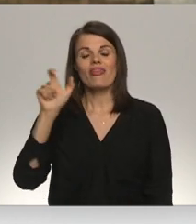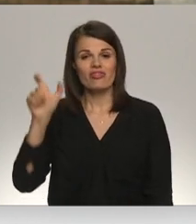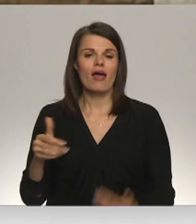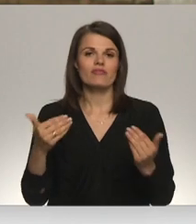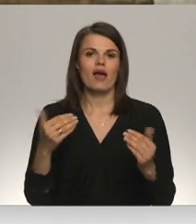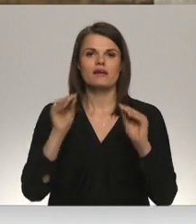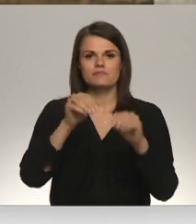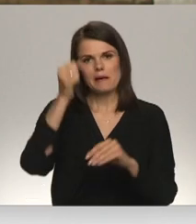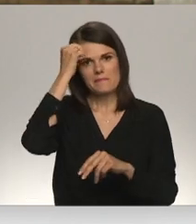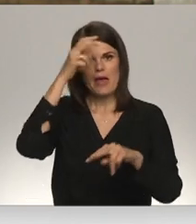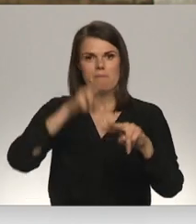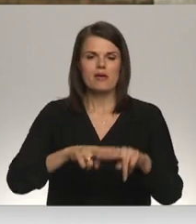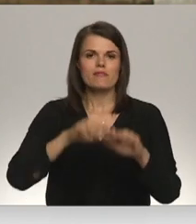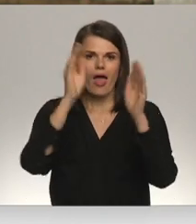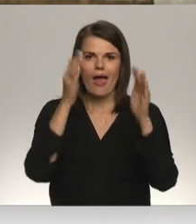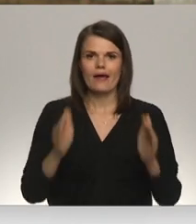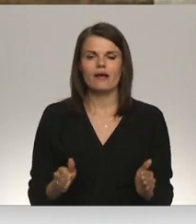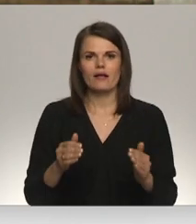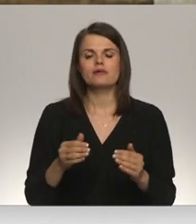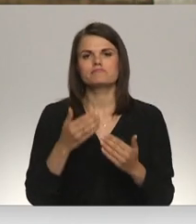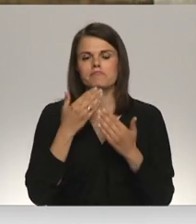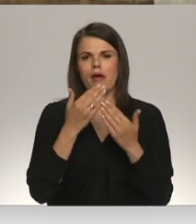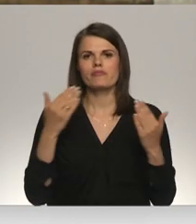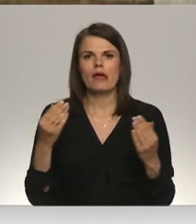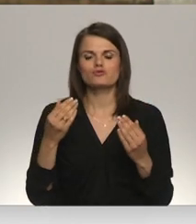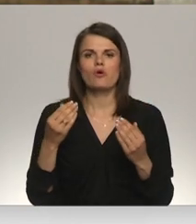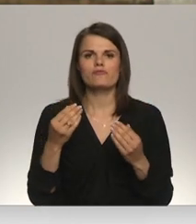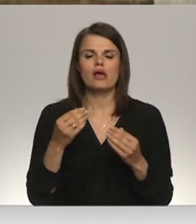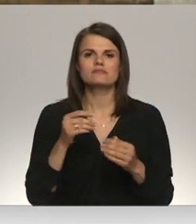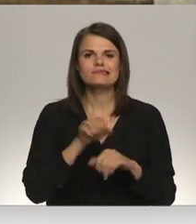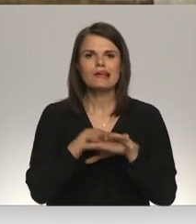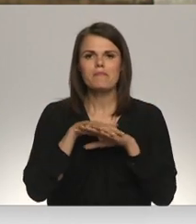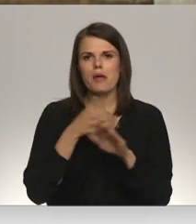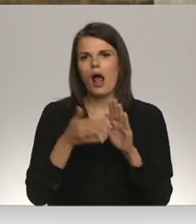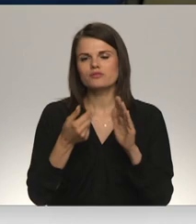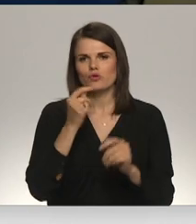piemineklis, kas tapis, pateicoties sabiedrības atsaucībai, ziedojot līdzekļus.